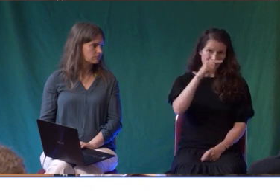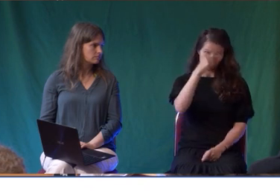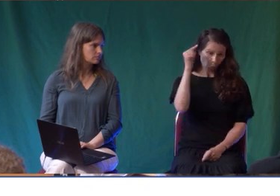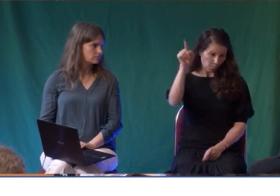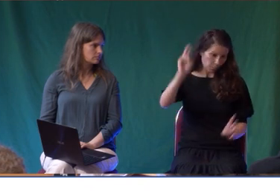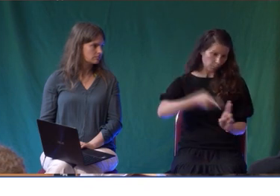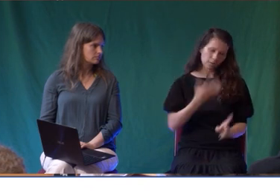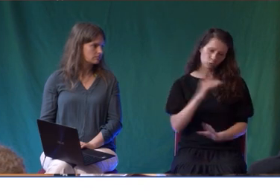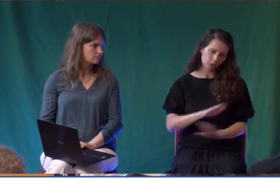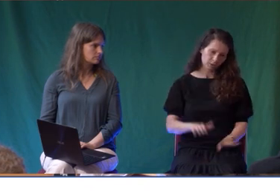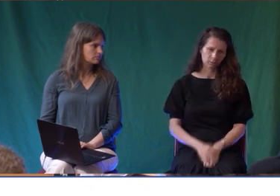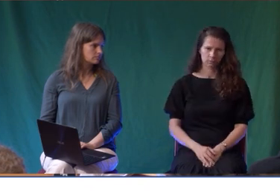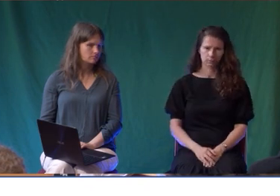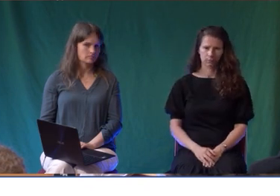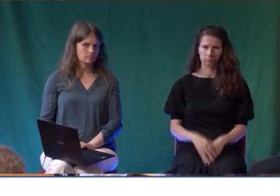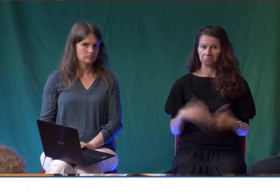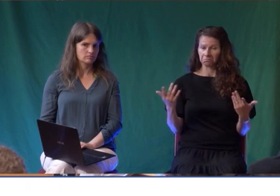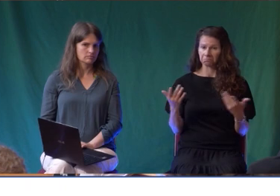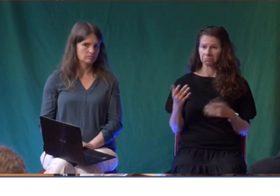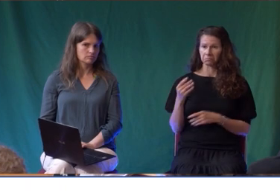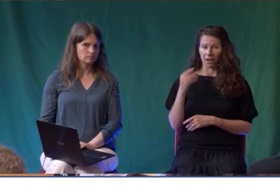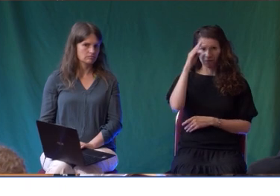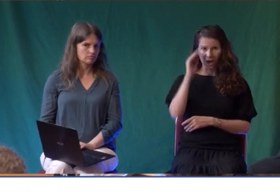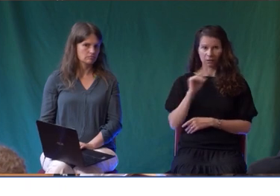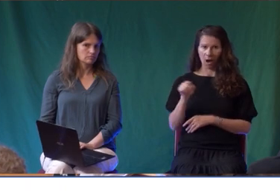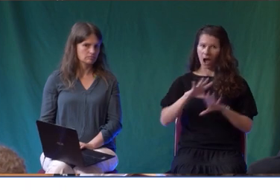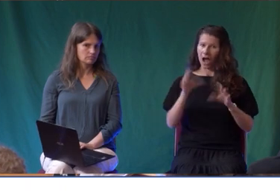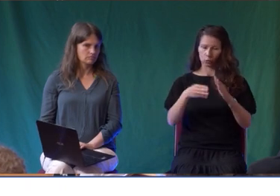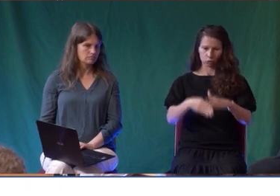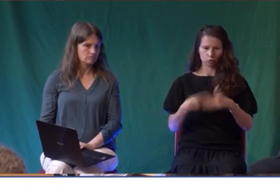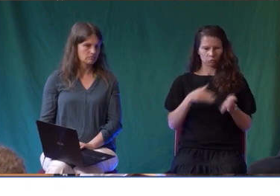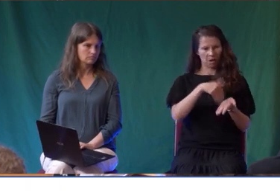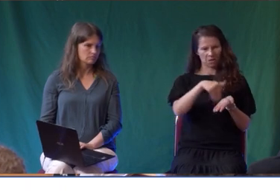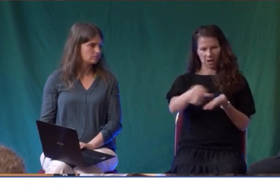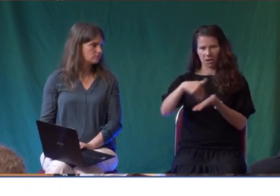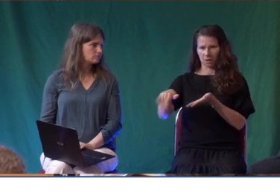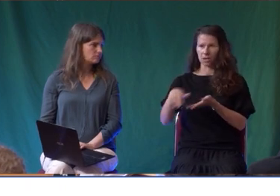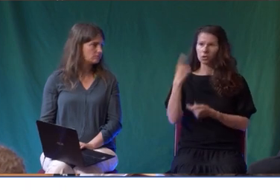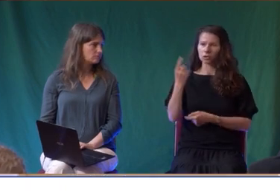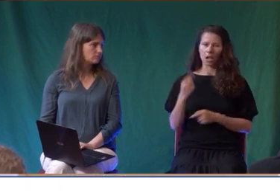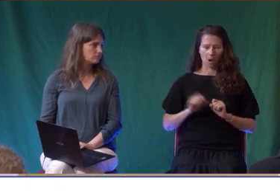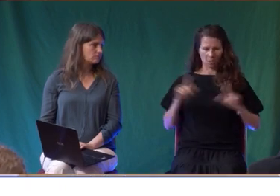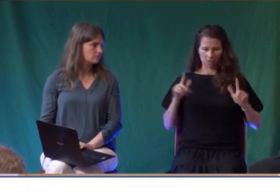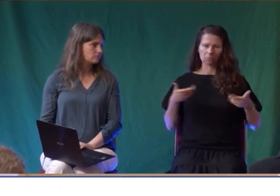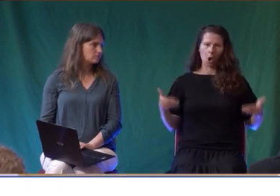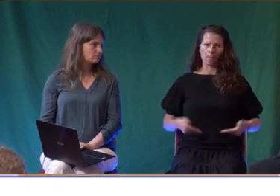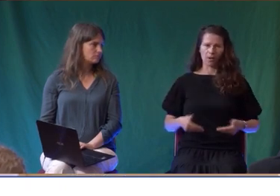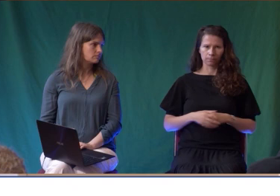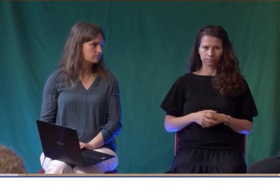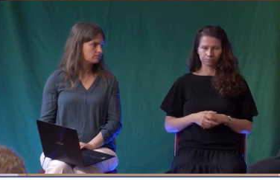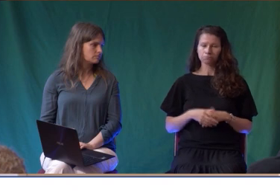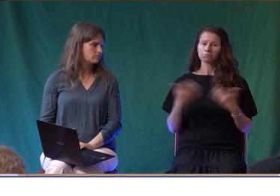lehnt jede Unterstützung für sich selbst ab und fühlt sich als Opfer die Eltern leben getrennt